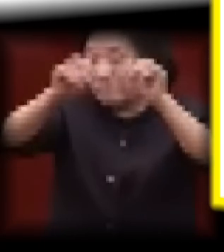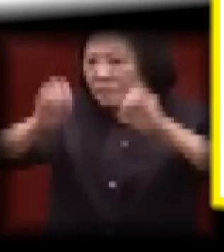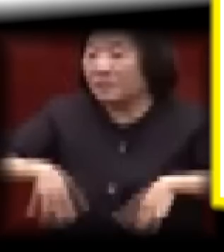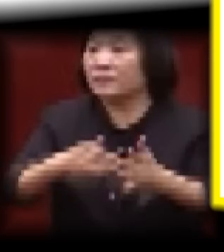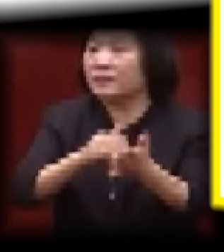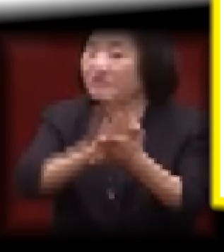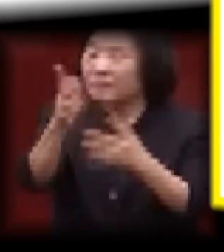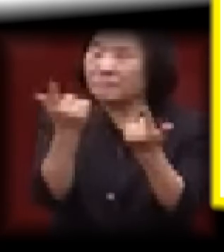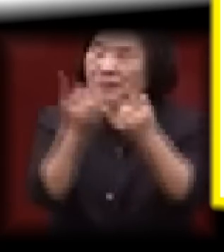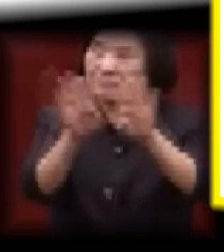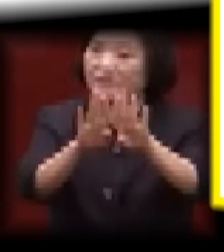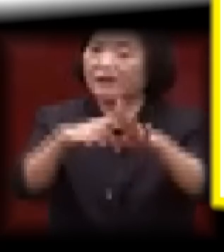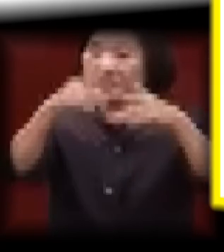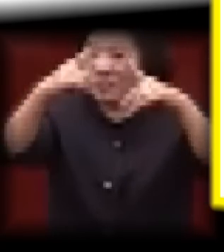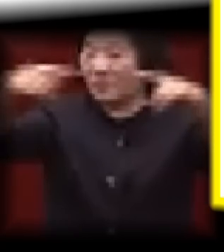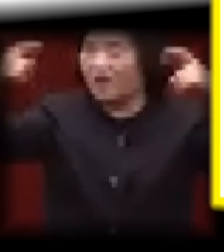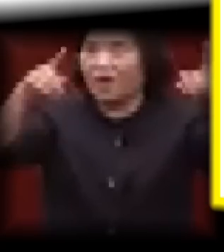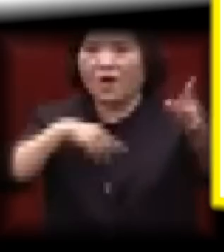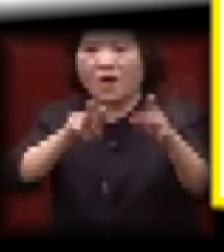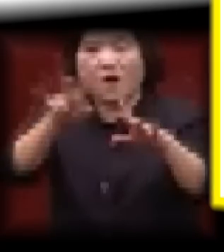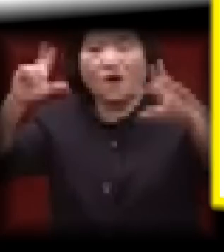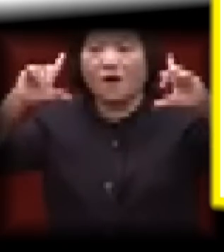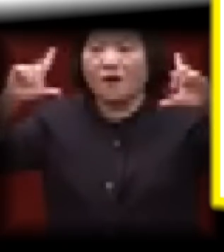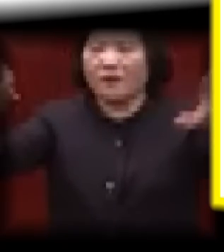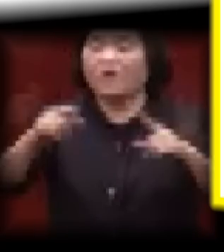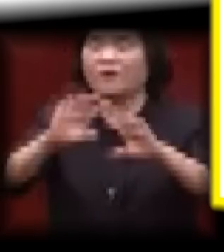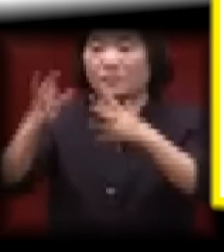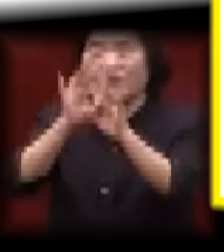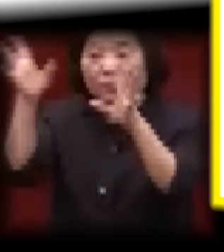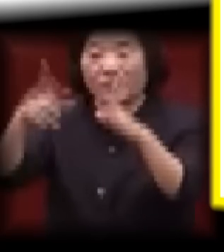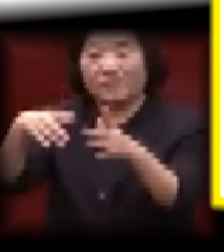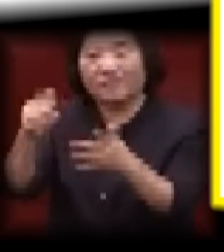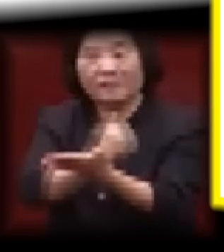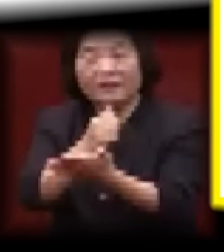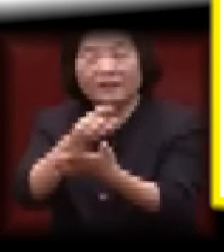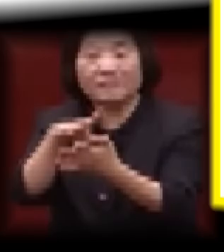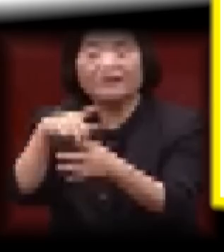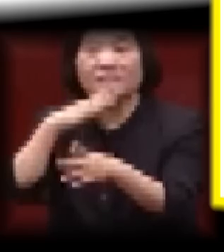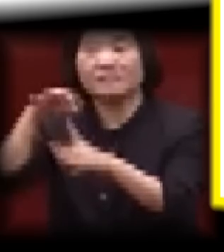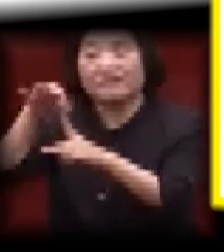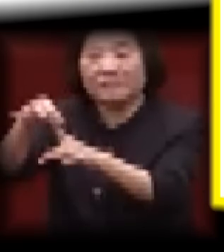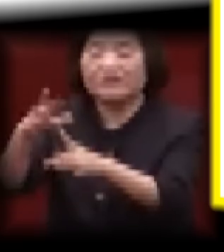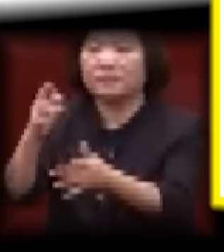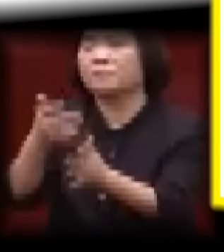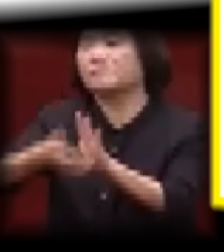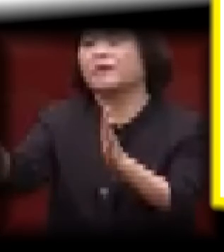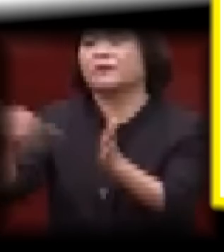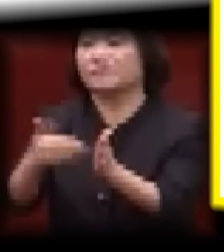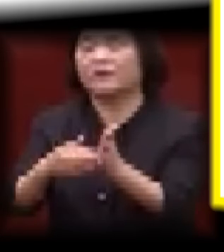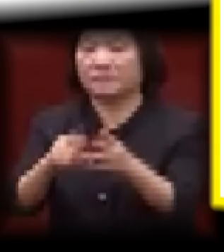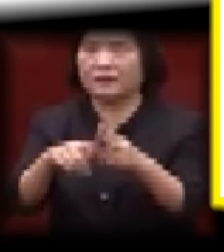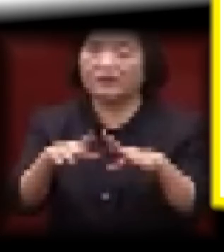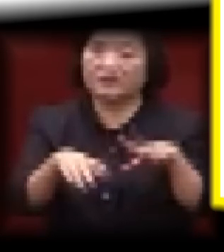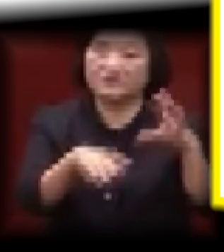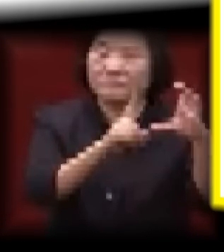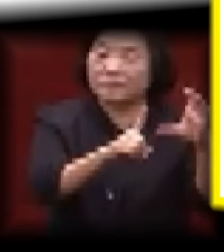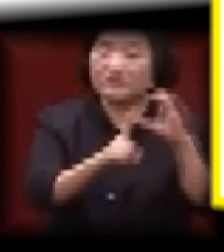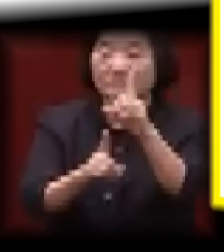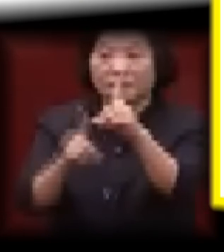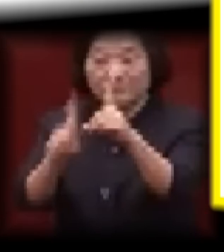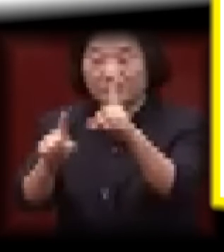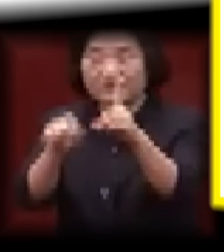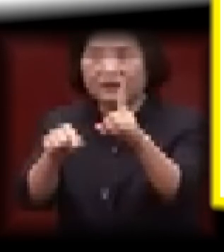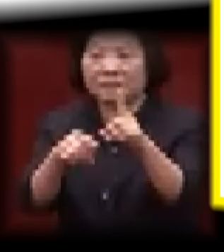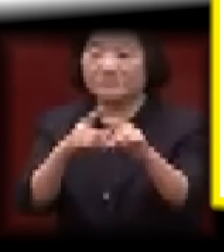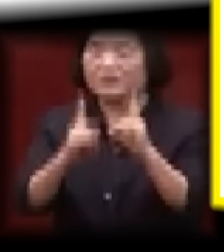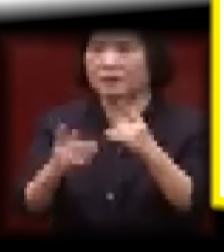北门公园重建，还有这个国光客运搬走了，行李广场重建以后，对于西湾第一湾要投资人，他会比较